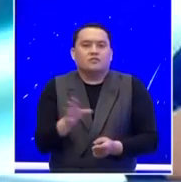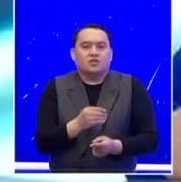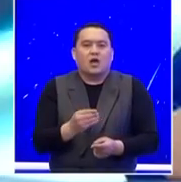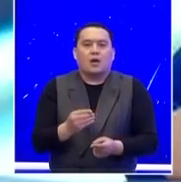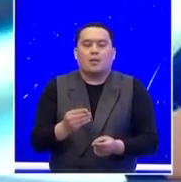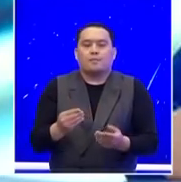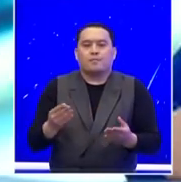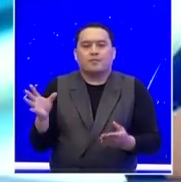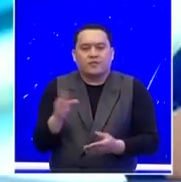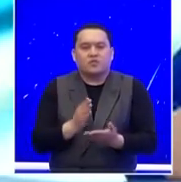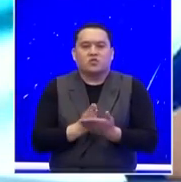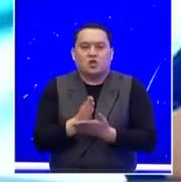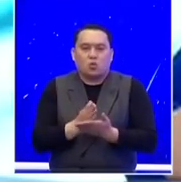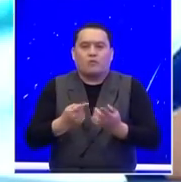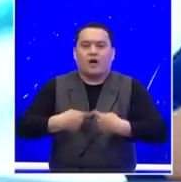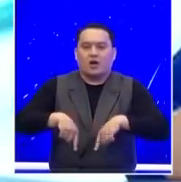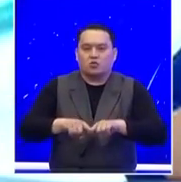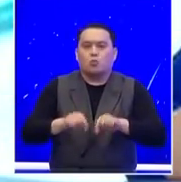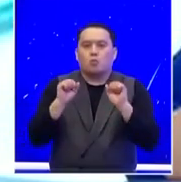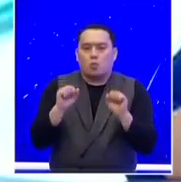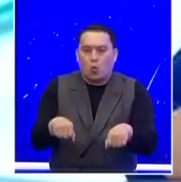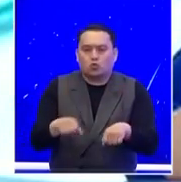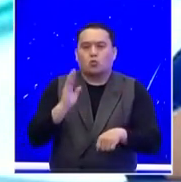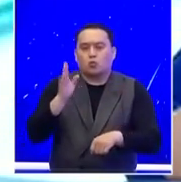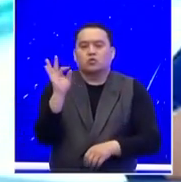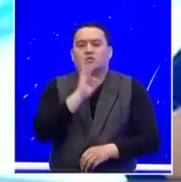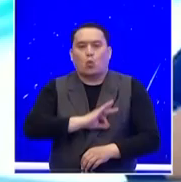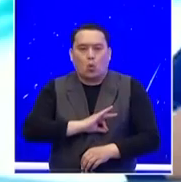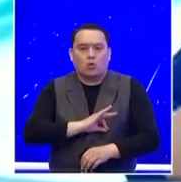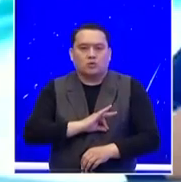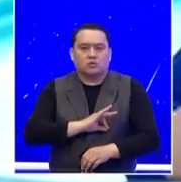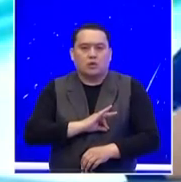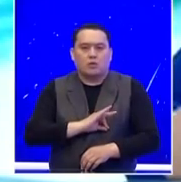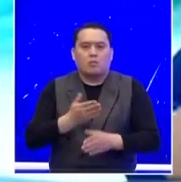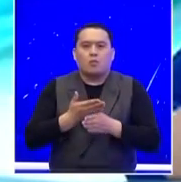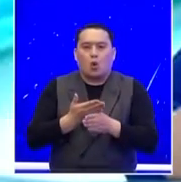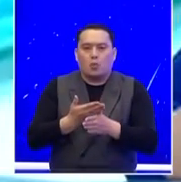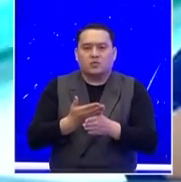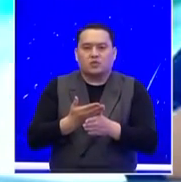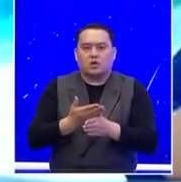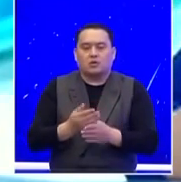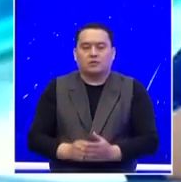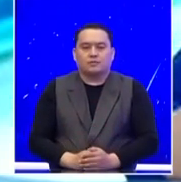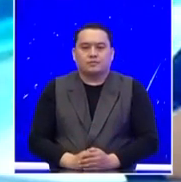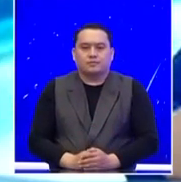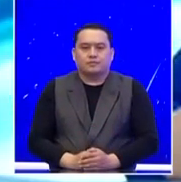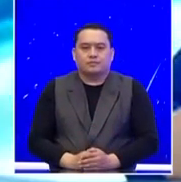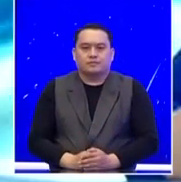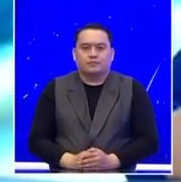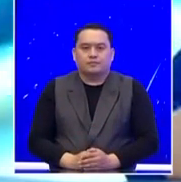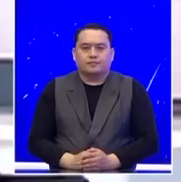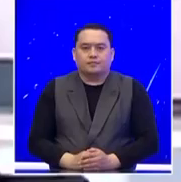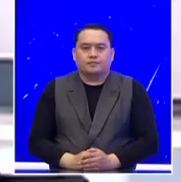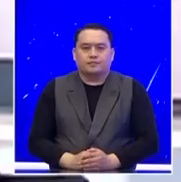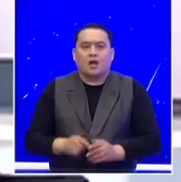весь медицинский персонал этих медорганизаций будет использован для оказания медицинской помощи больным с коронавирусной